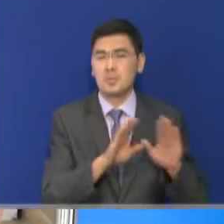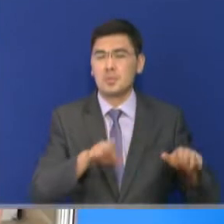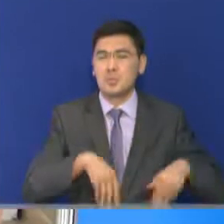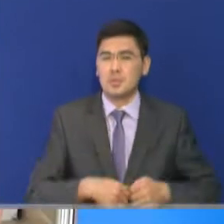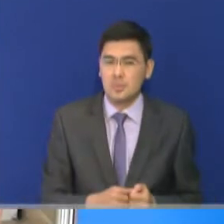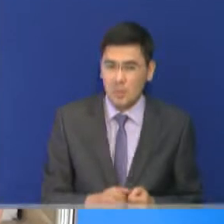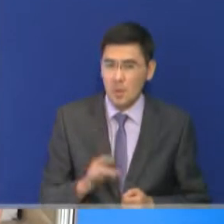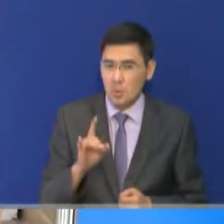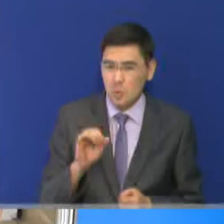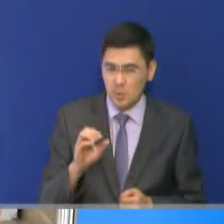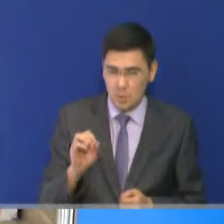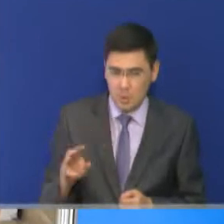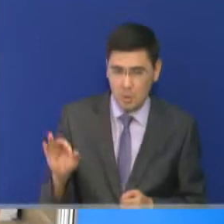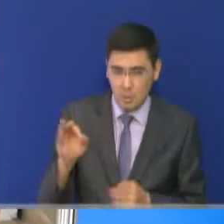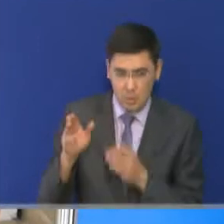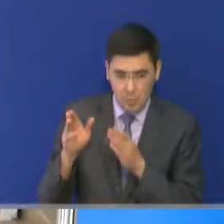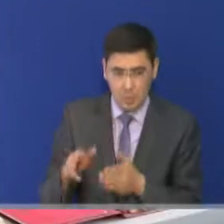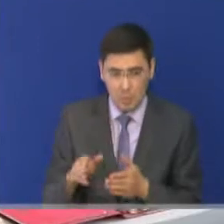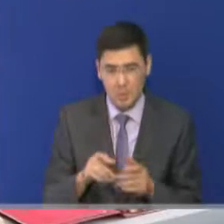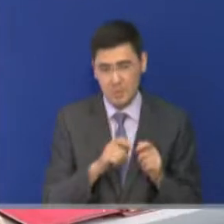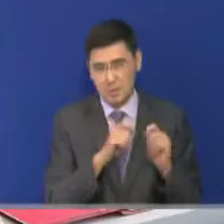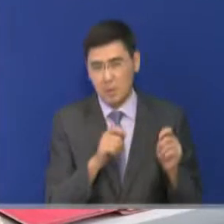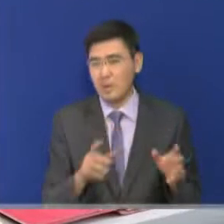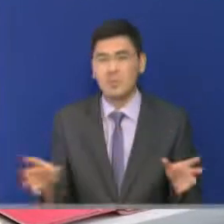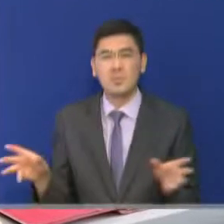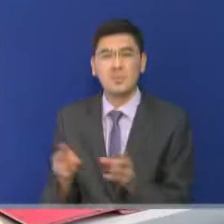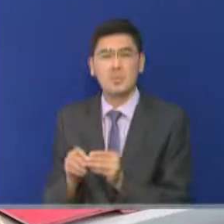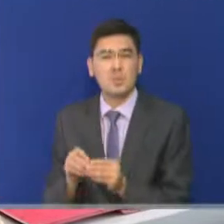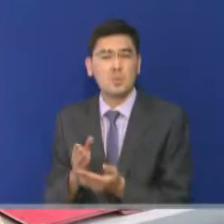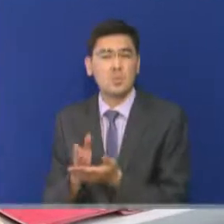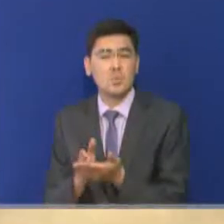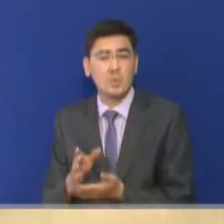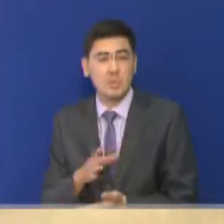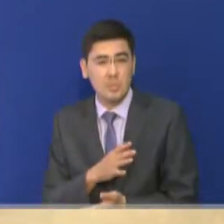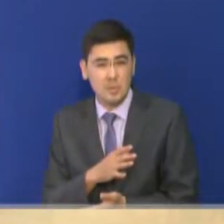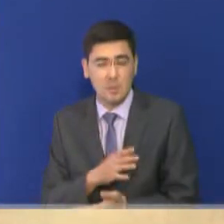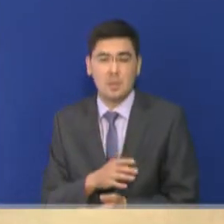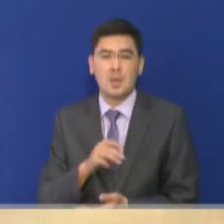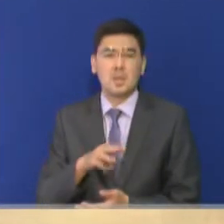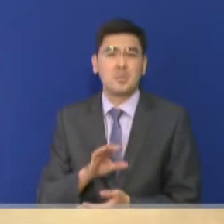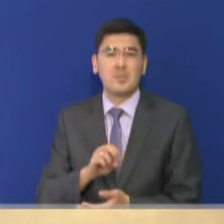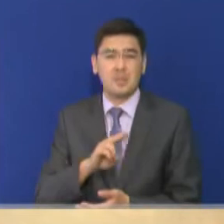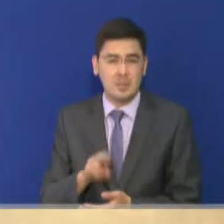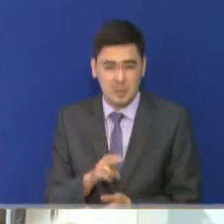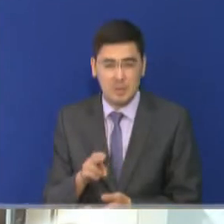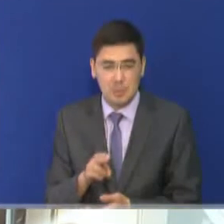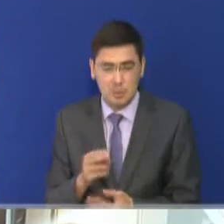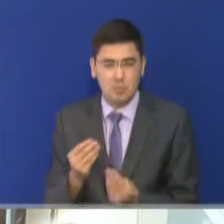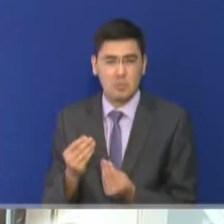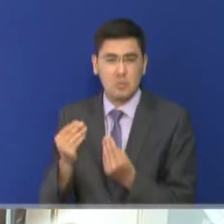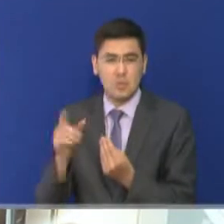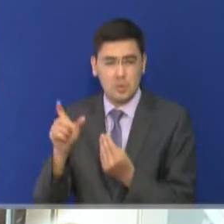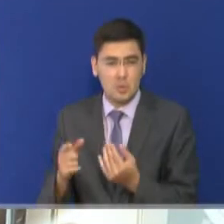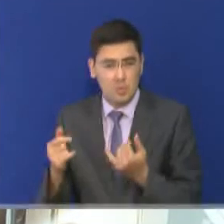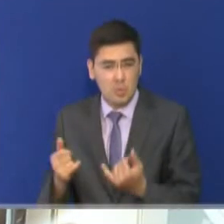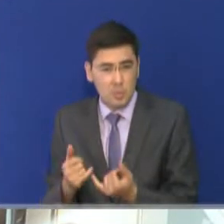Қайдаровқа арналған бұрыштың ашылу салтанатында бірге қызмет атқарған әріптестері ішкі істер органдарының құрметті ардагерін зор